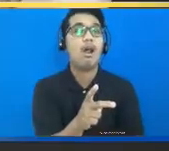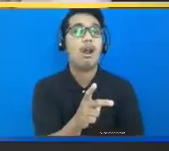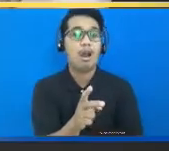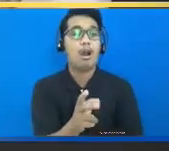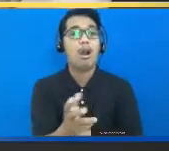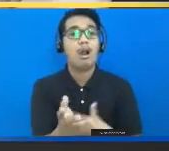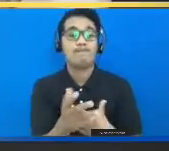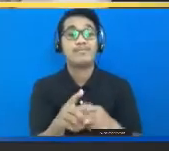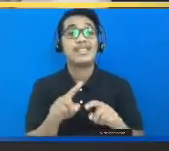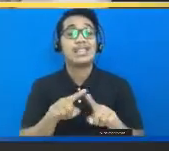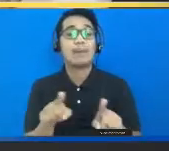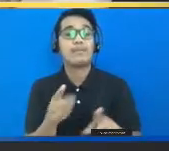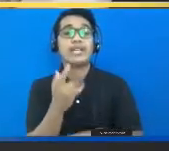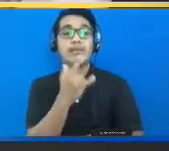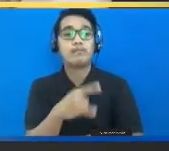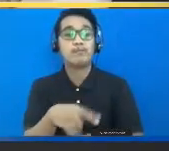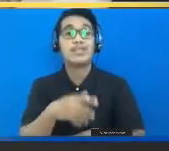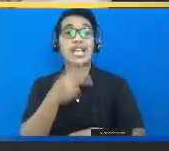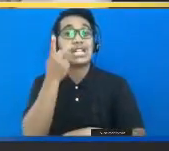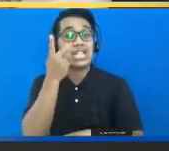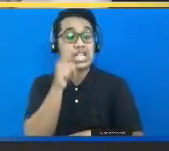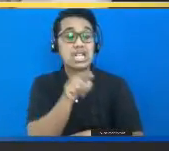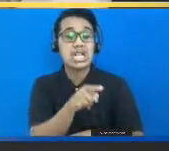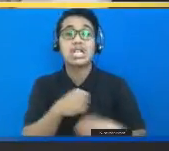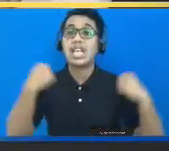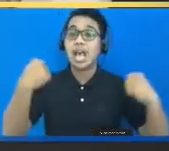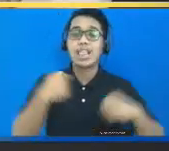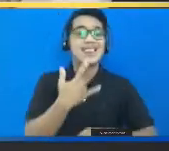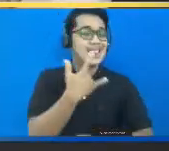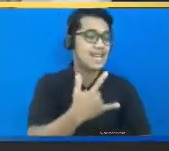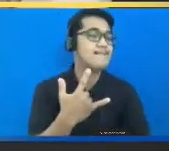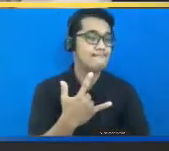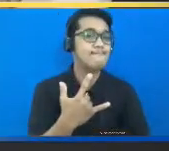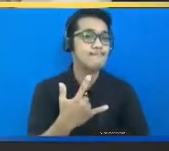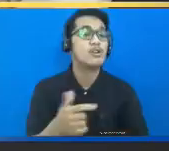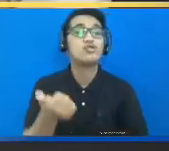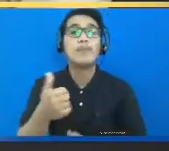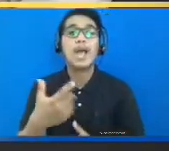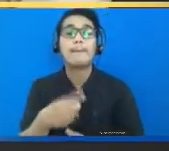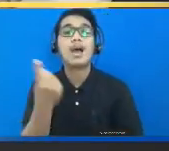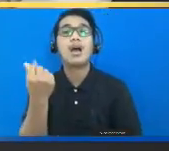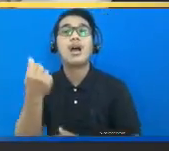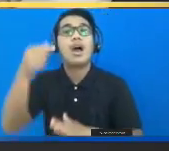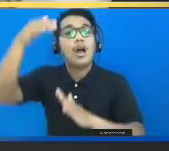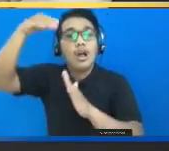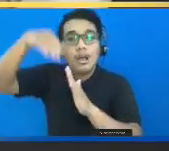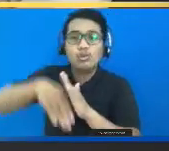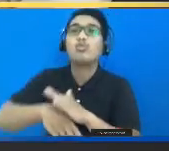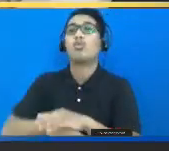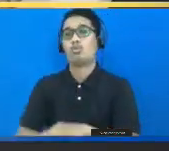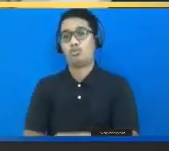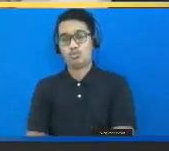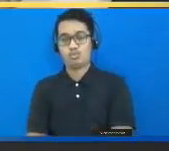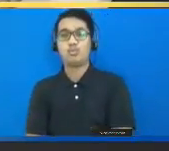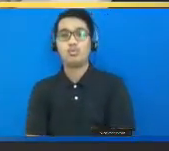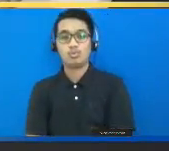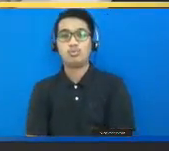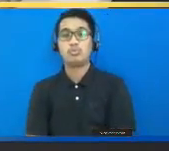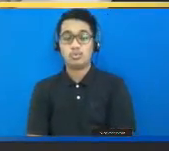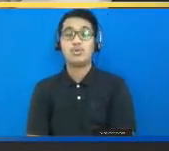dengan CV yang tetap terjamin sehingga lebih banyak yang bisa dilakukan sehingga pricenya itu jauh lebih rendah kemudian di